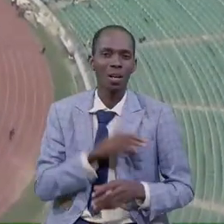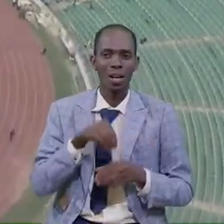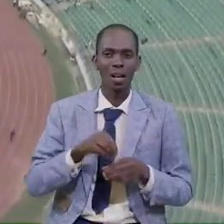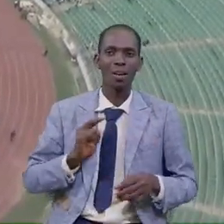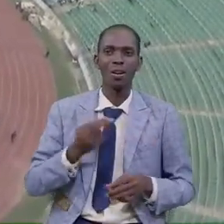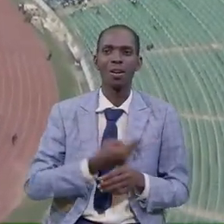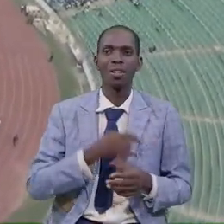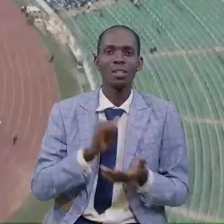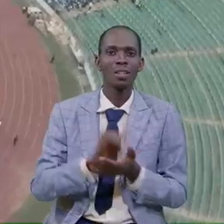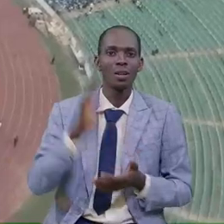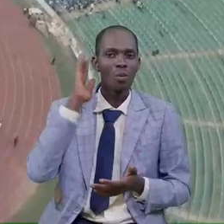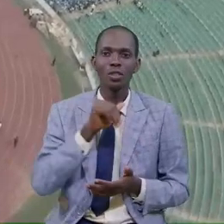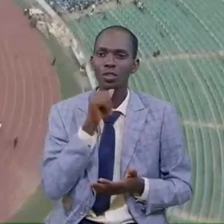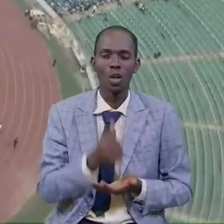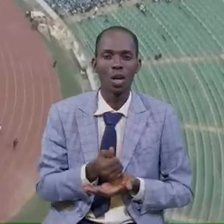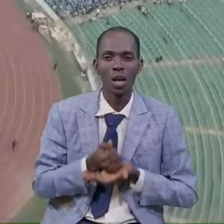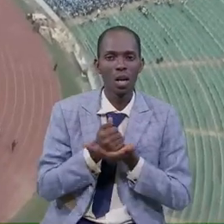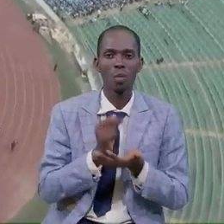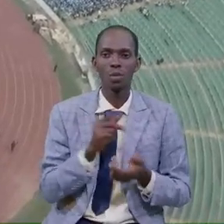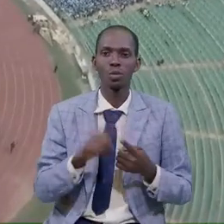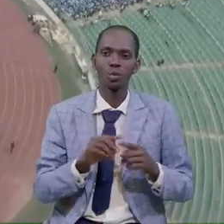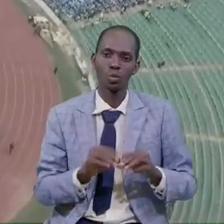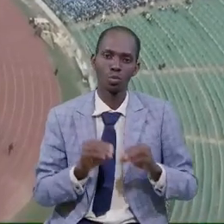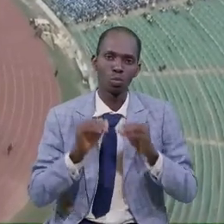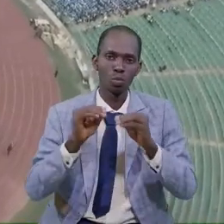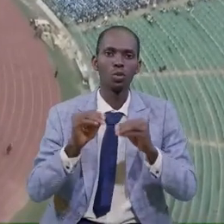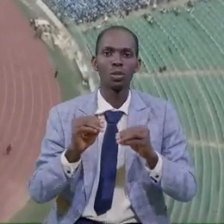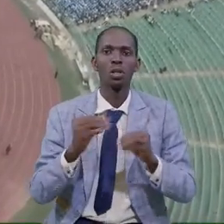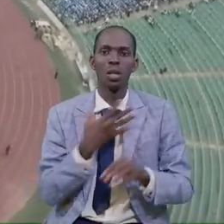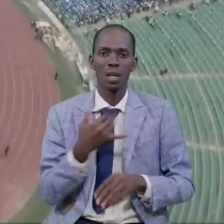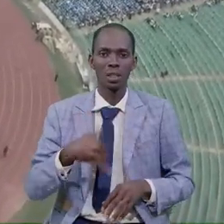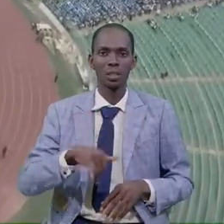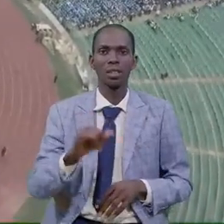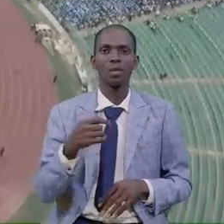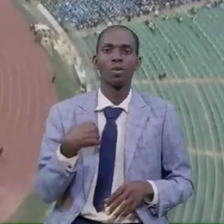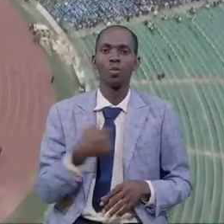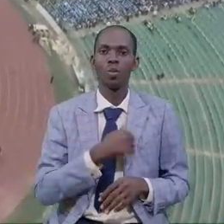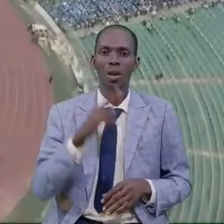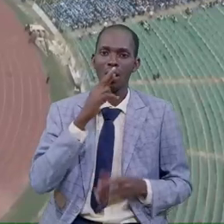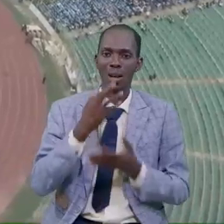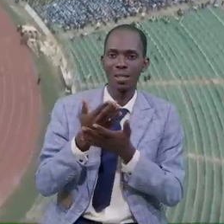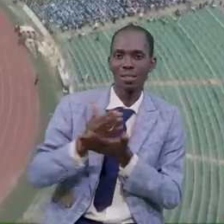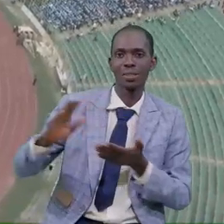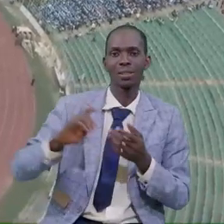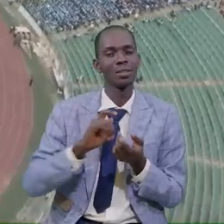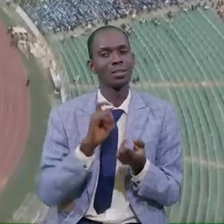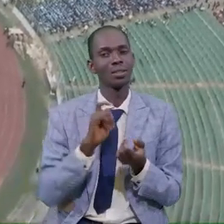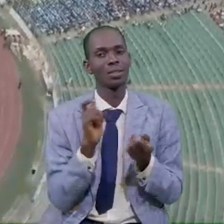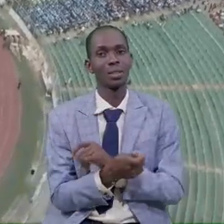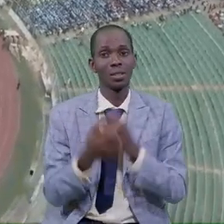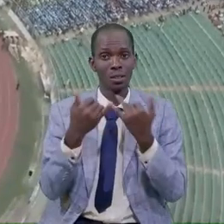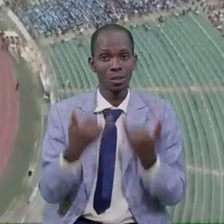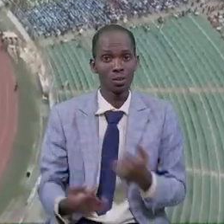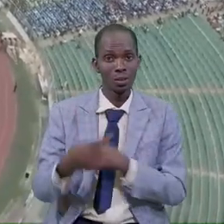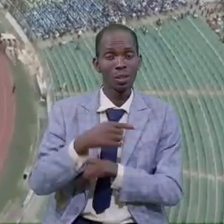va pas nous aider ou nous faire avancer. Yet, we're resisting change. À moins que nous résistons au changement. Aujourd'hui, je ne vais